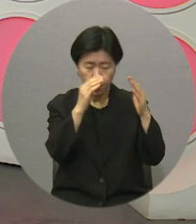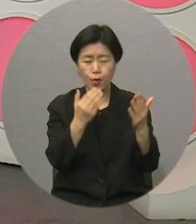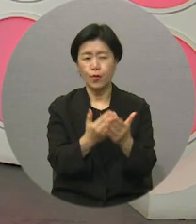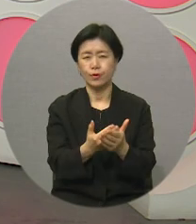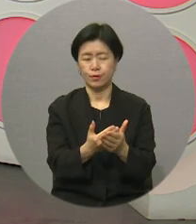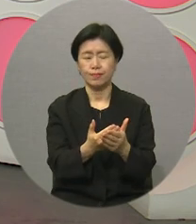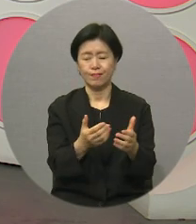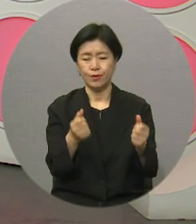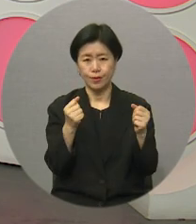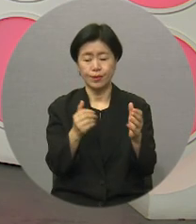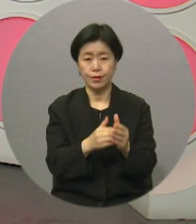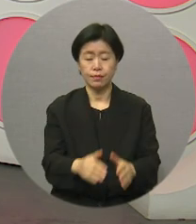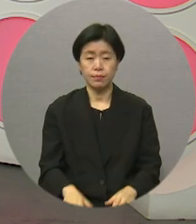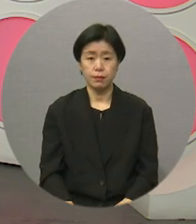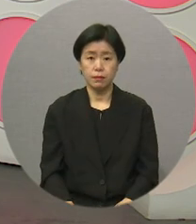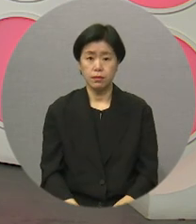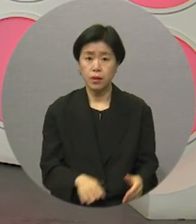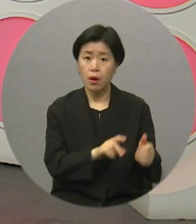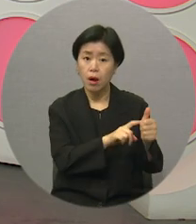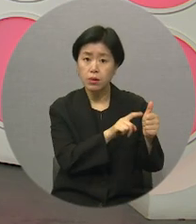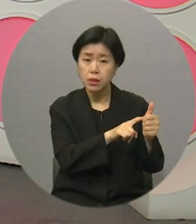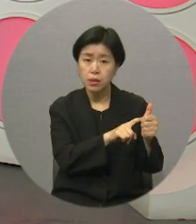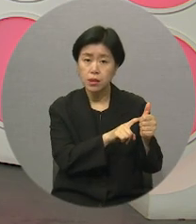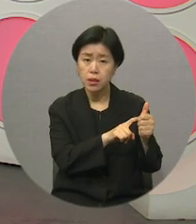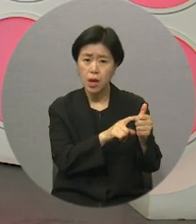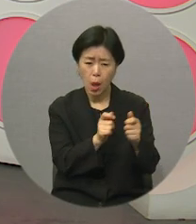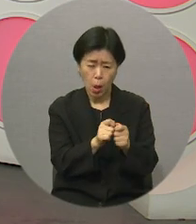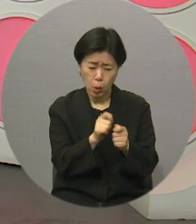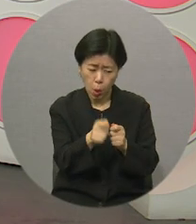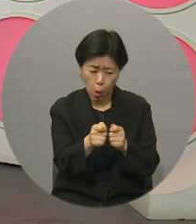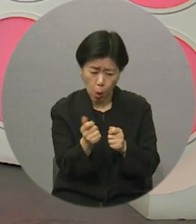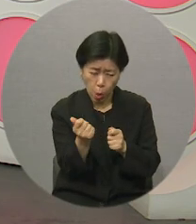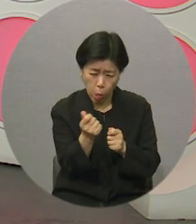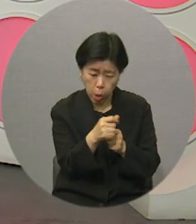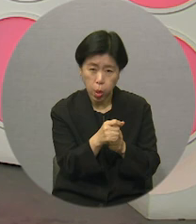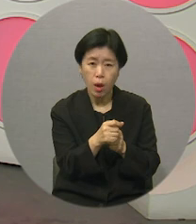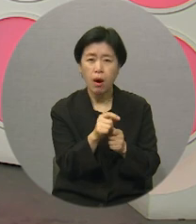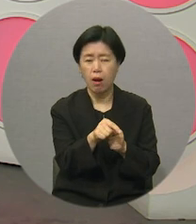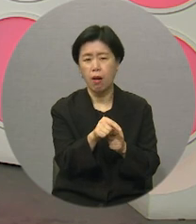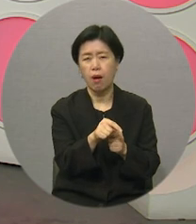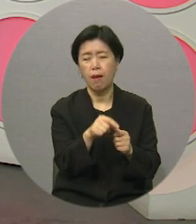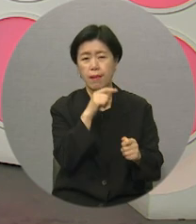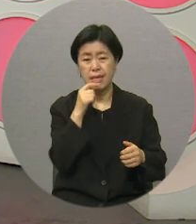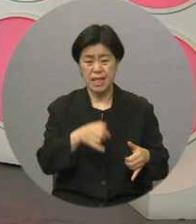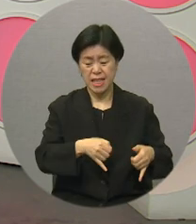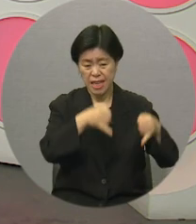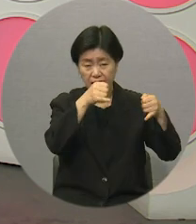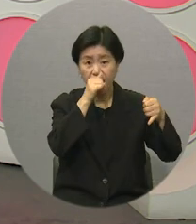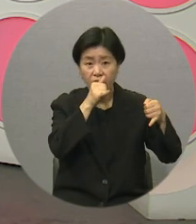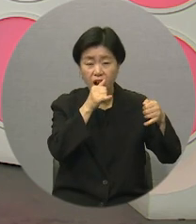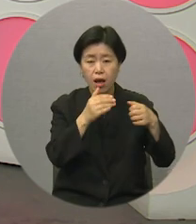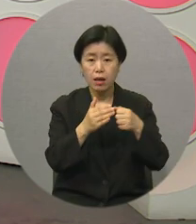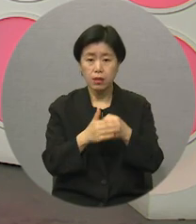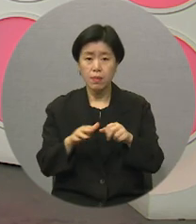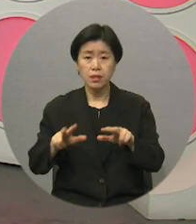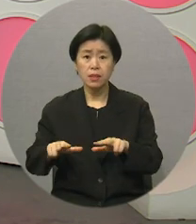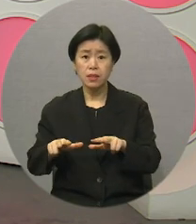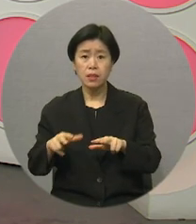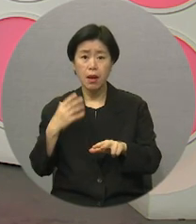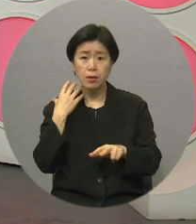아버지의 도박 빚이 다시 제 발목을 잡았습니다. 빚쟁이에게 있는 돈을 다 주며 전셋집을